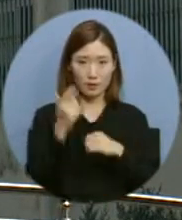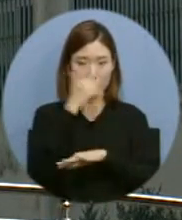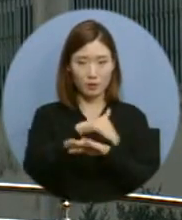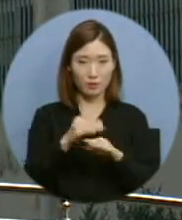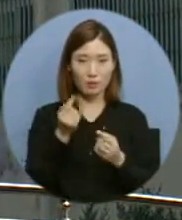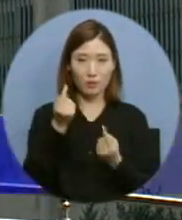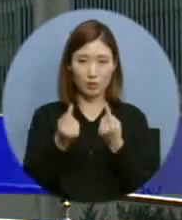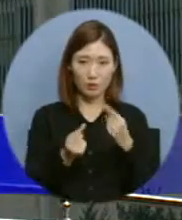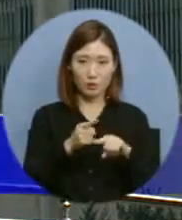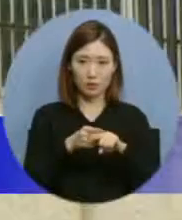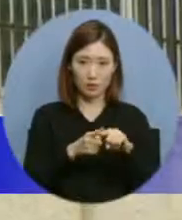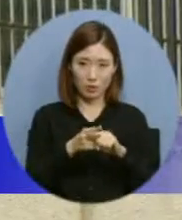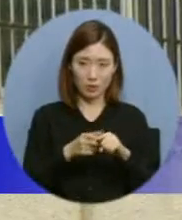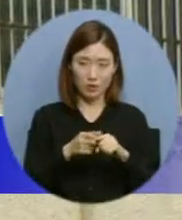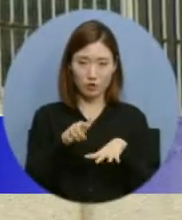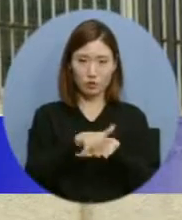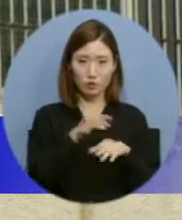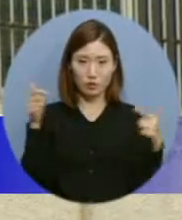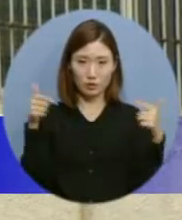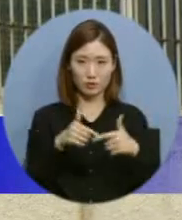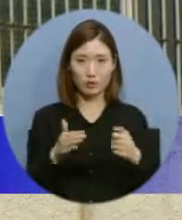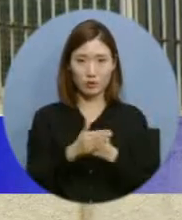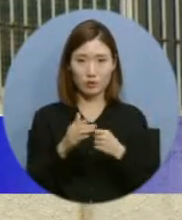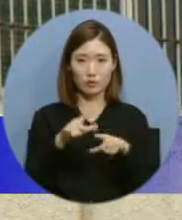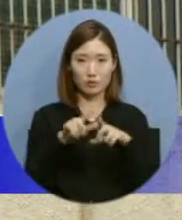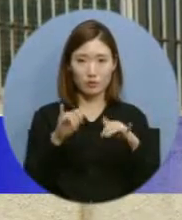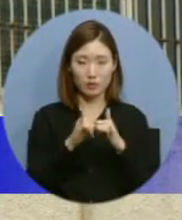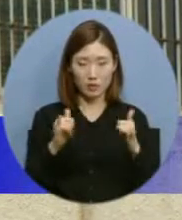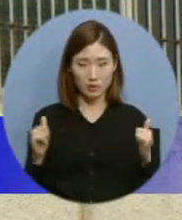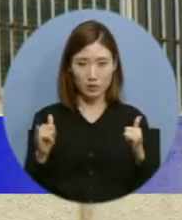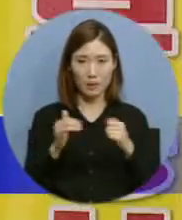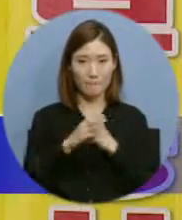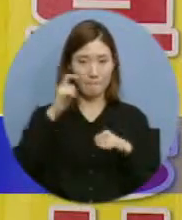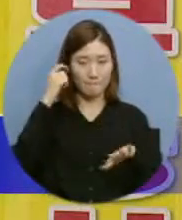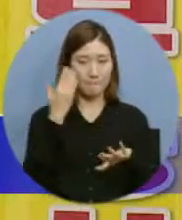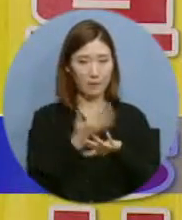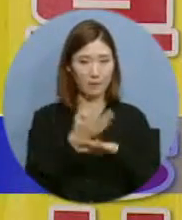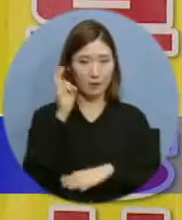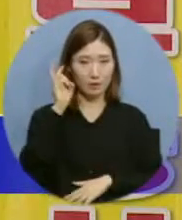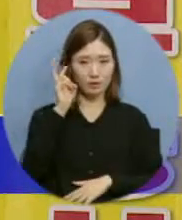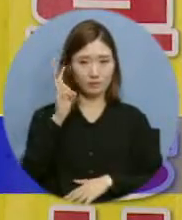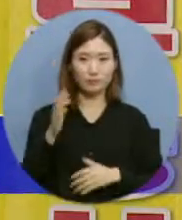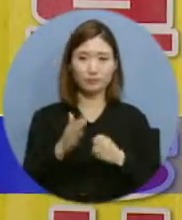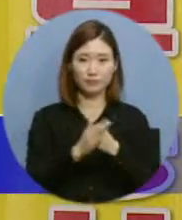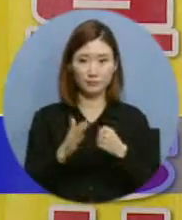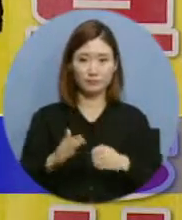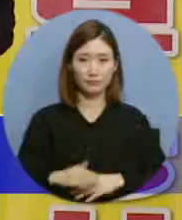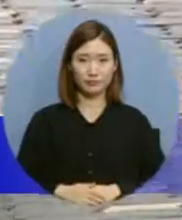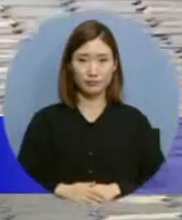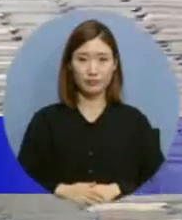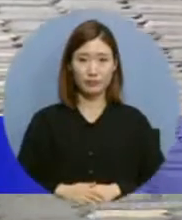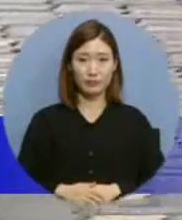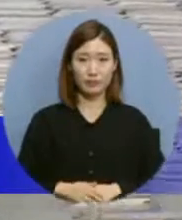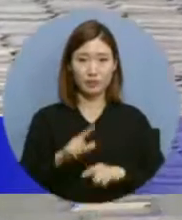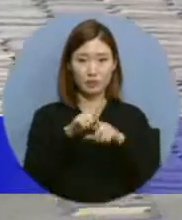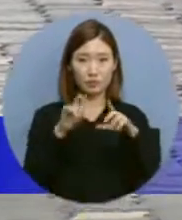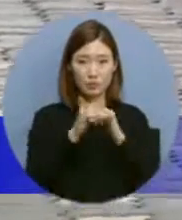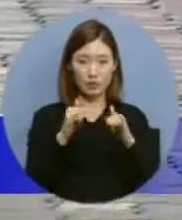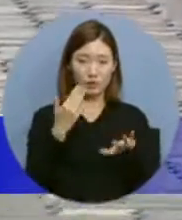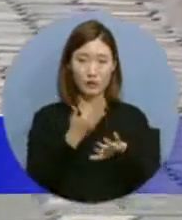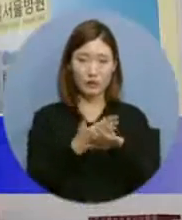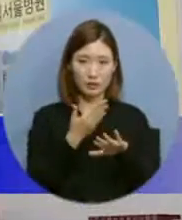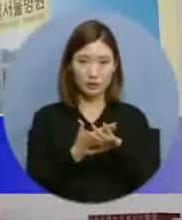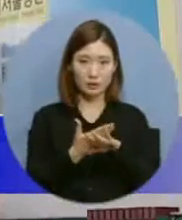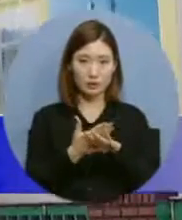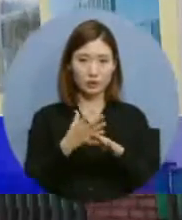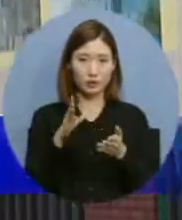절반 가까이 규모가 축소된 탓에 주민들의 적지 않은 반발이 예상되기 때문입니다. 여기에 주민들의 또 다른